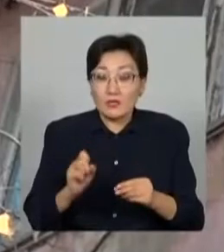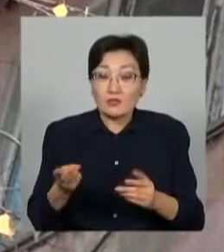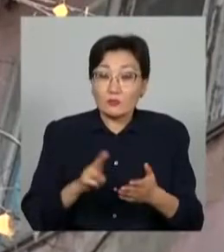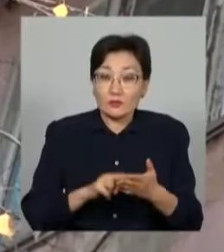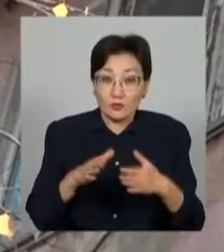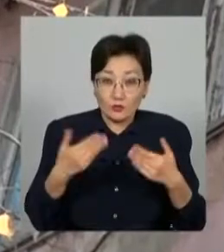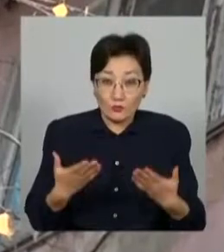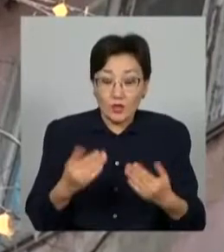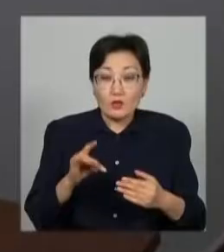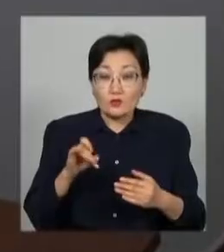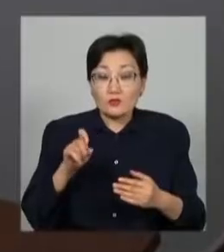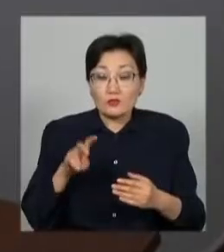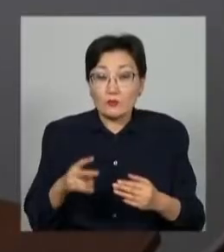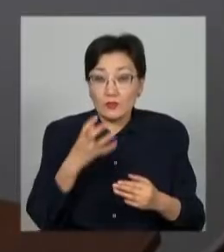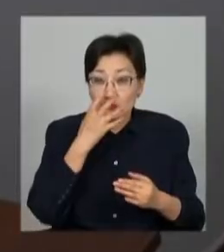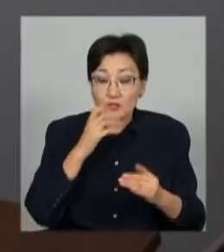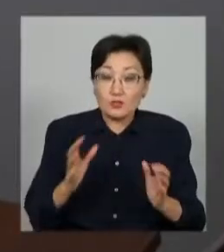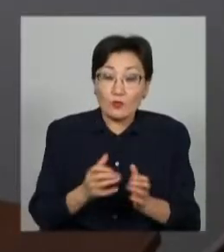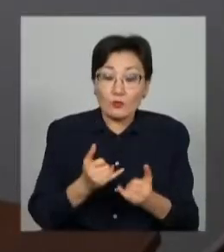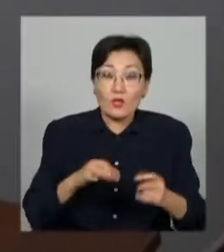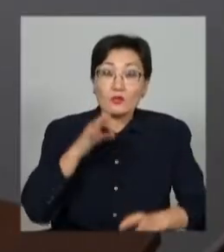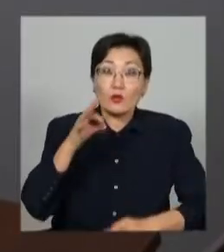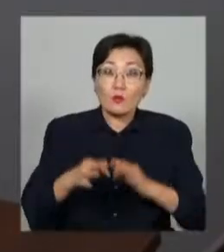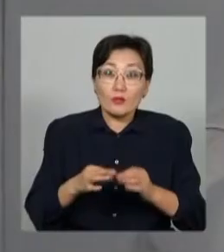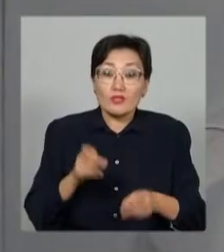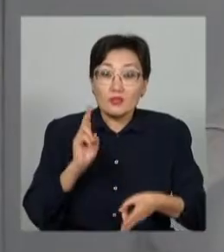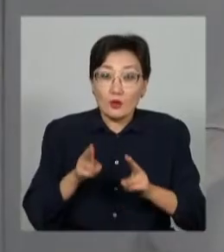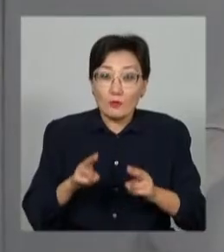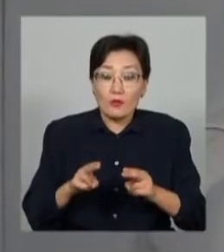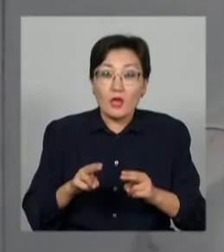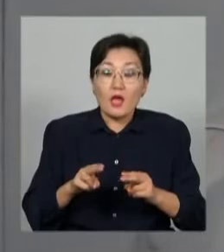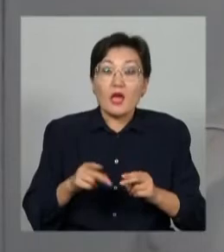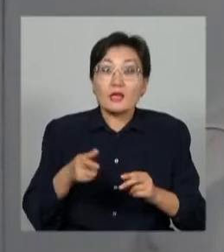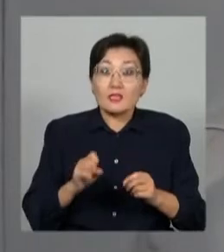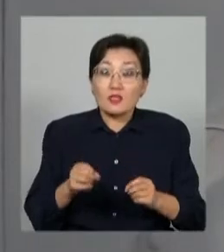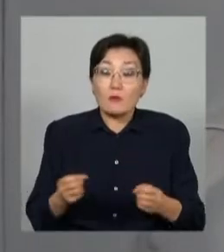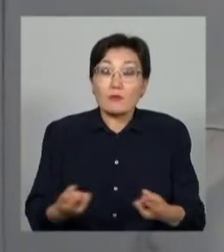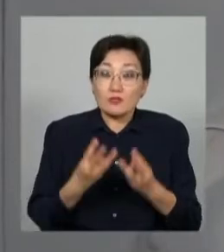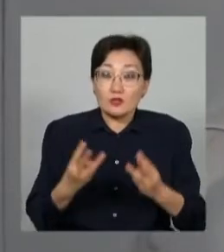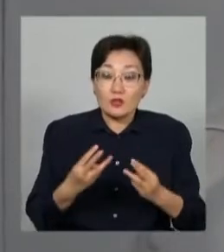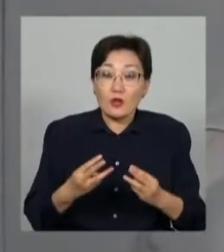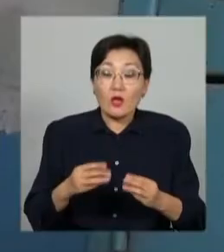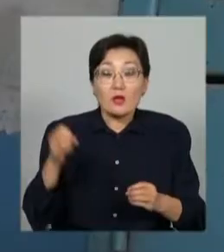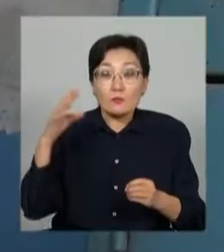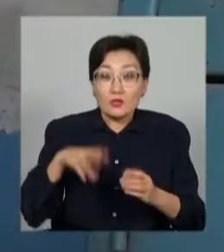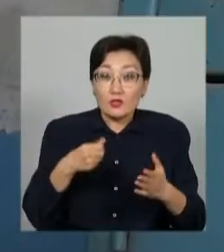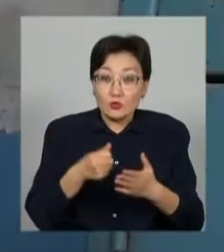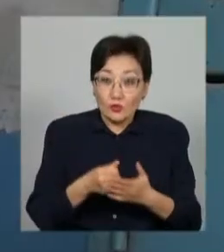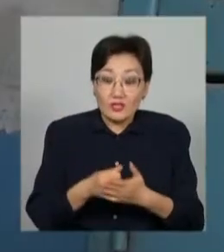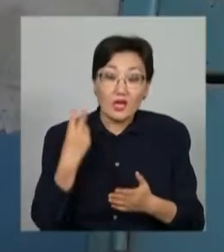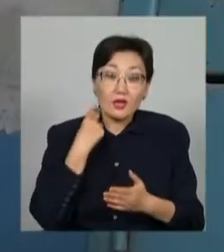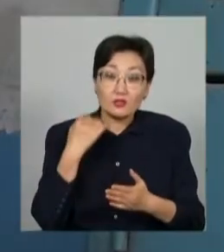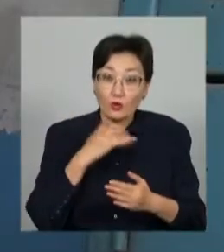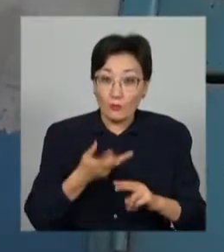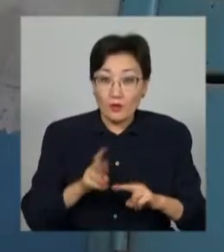жүргізілмеген. Сондықтан Руслан үйдегі жылуды сақтау үшін тәулік бойына тамақ пісіретін пешті қосып қояды. Бұдан жарыққа төлейтін қарызы да артып жығылады екен.